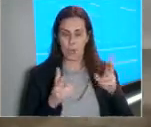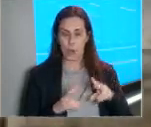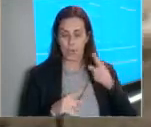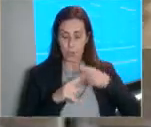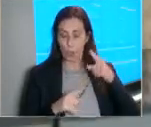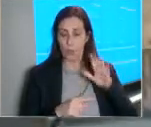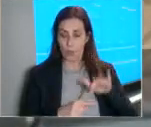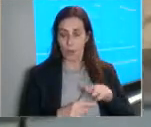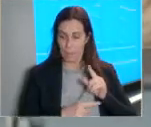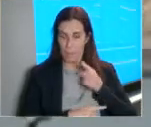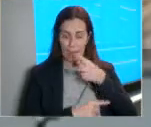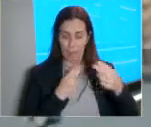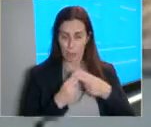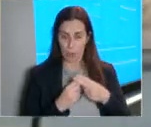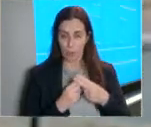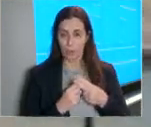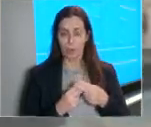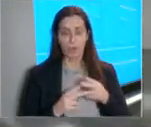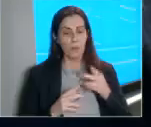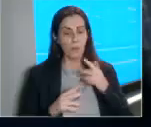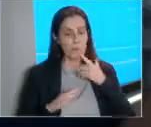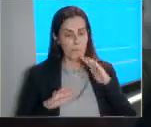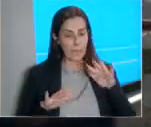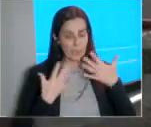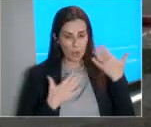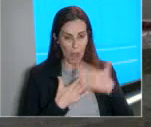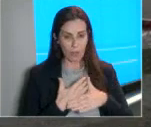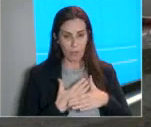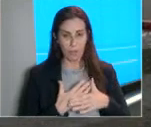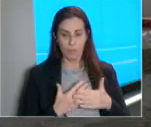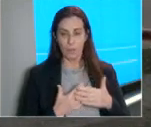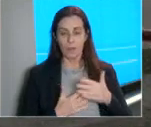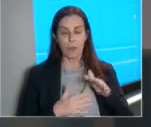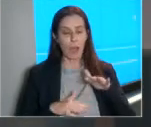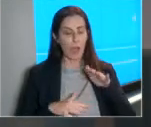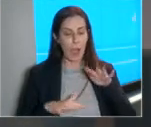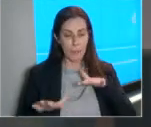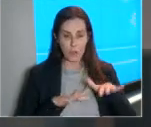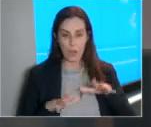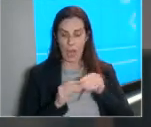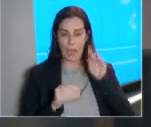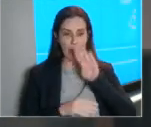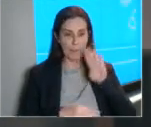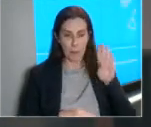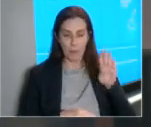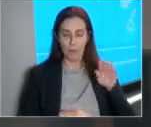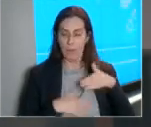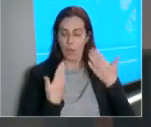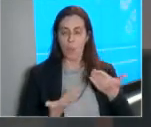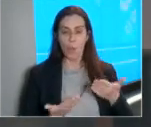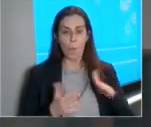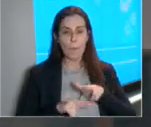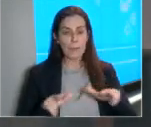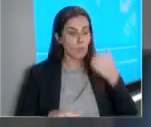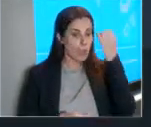דיוק וגם למרחקים מאוד מאוד קצרים. במהלך העשור האחרון, ממשלת ישראל ובראשה בנימין נתניהו, יצרו מצב